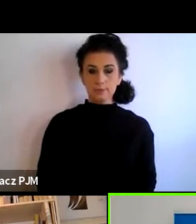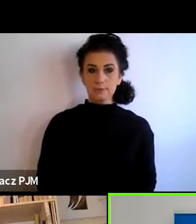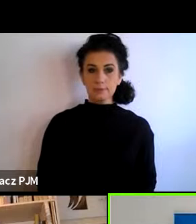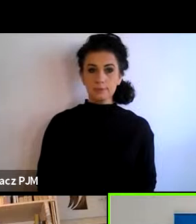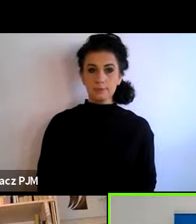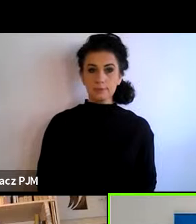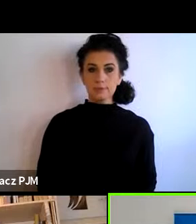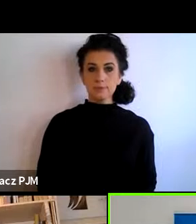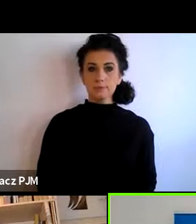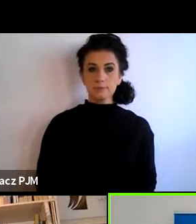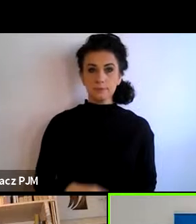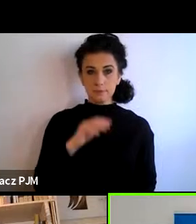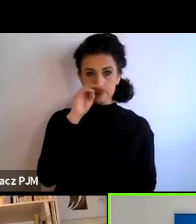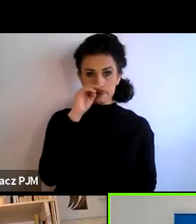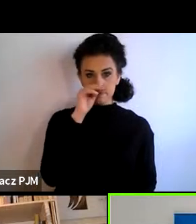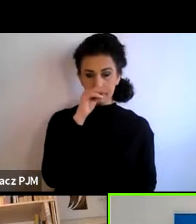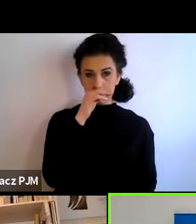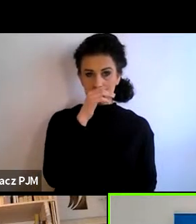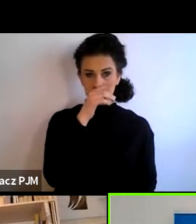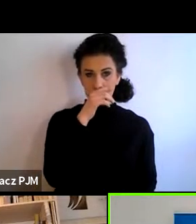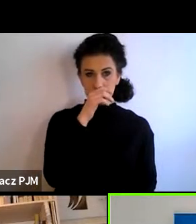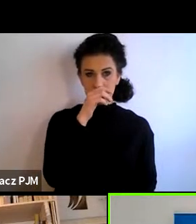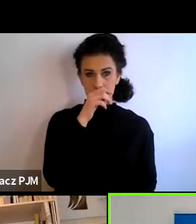Prosimy o włączenie mikrofonu.